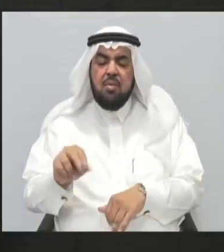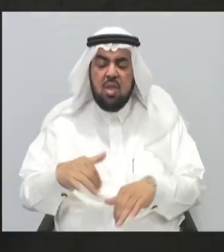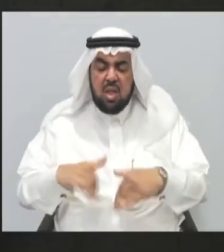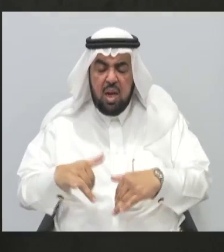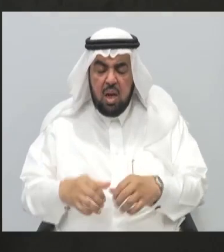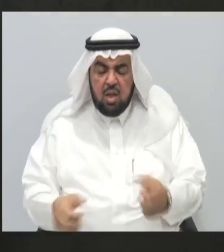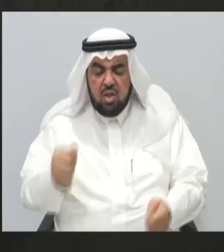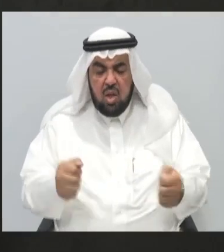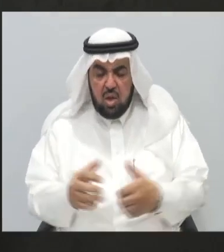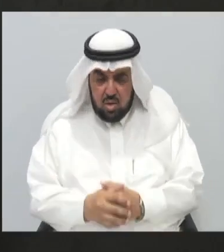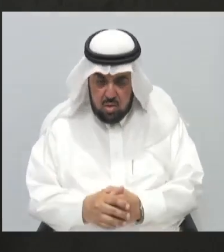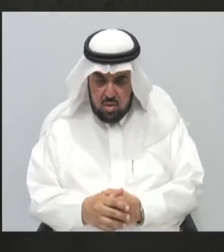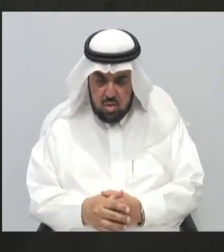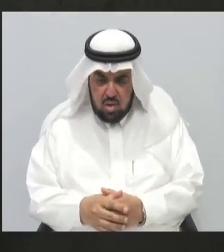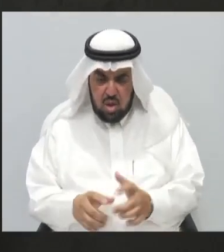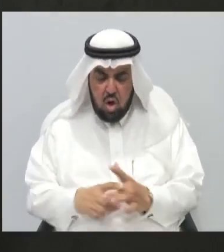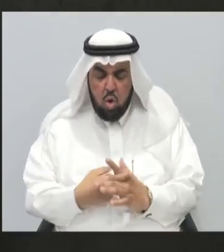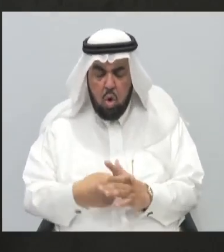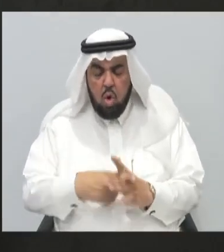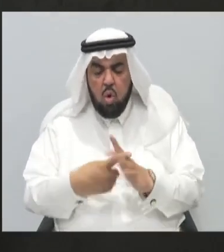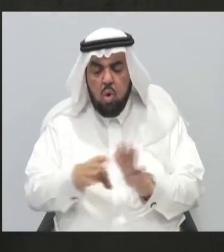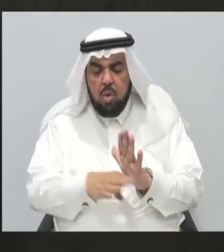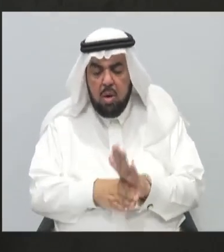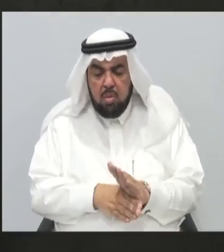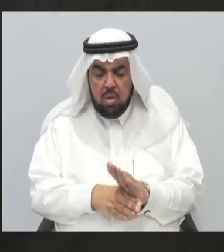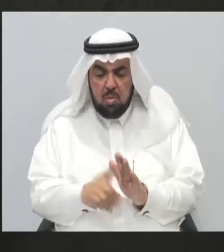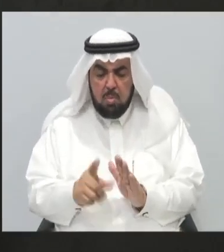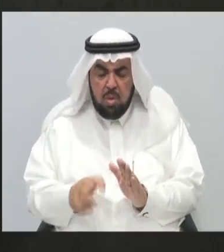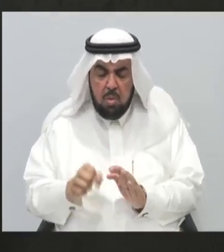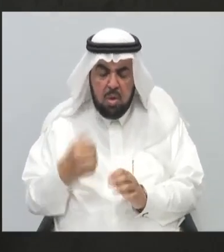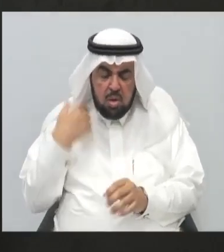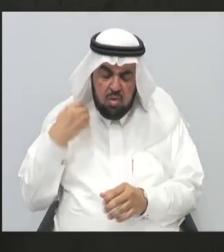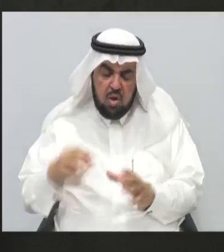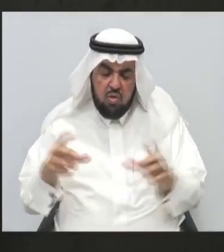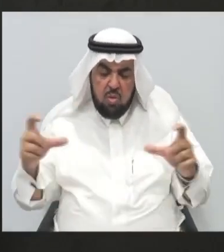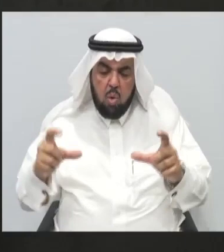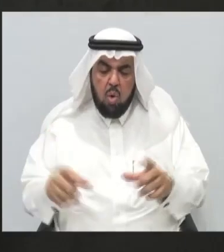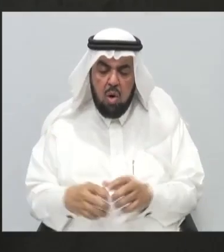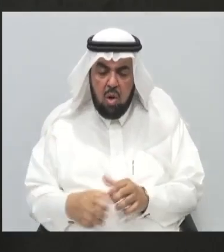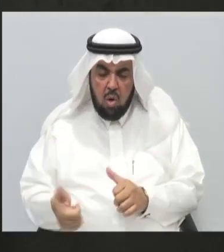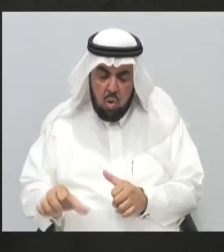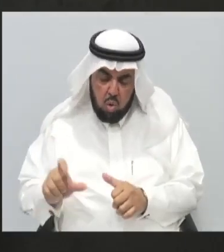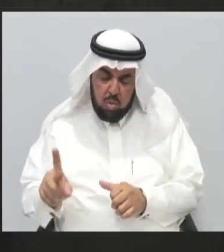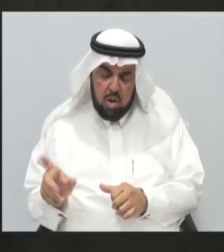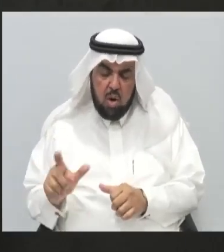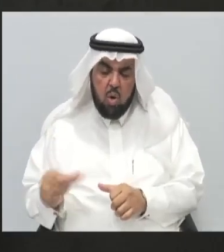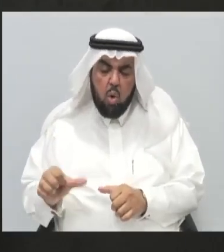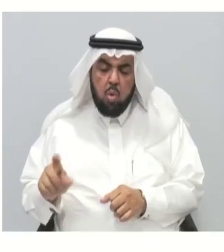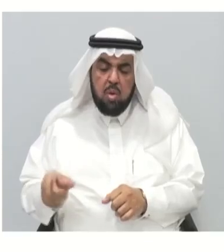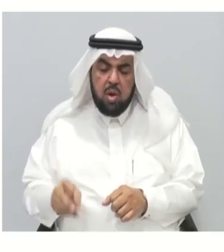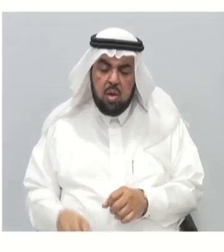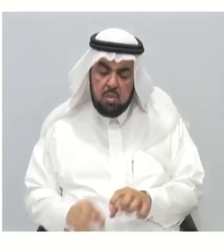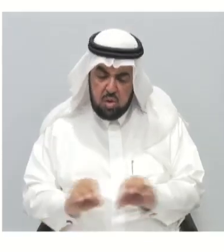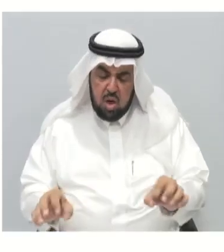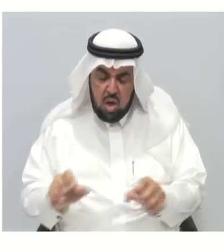السياره سنبرمج في باستخدام الموقع الاوبن روبرتا لايف لعب لعب سوري قمنا بانشاء